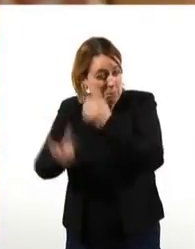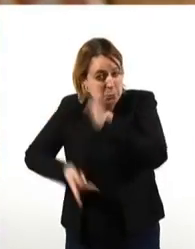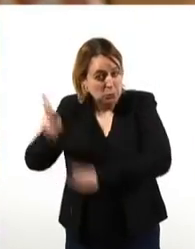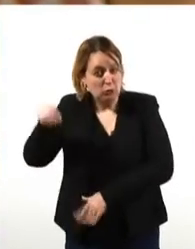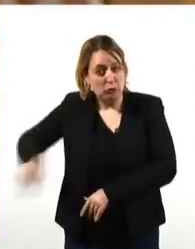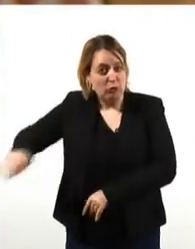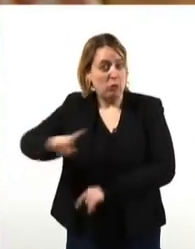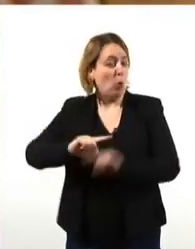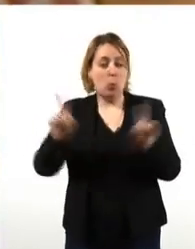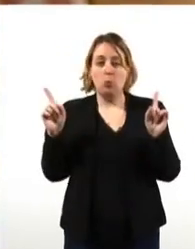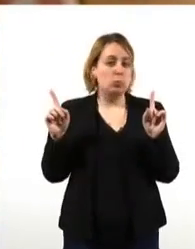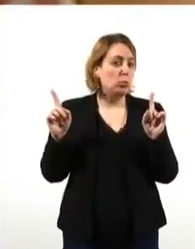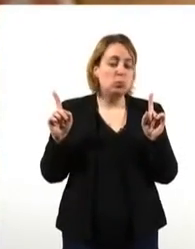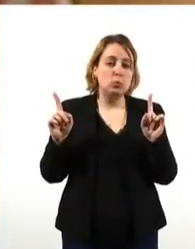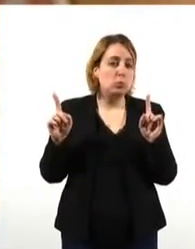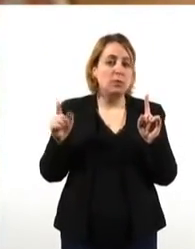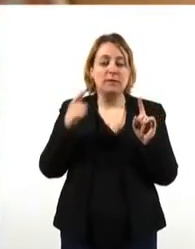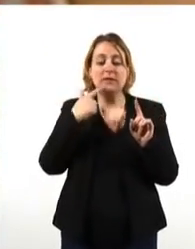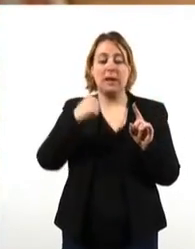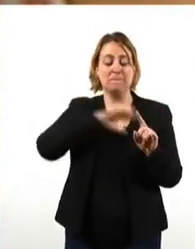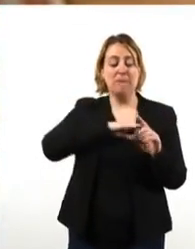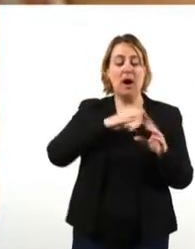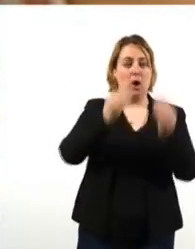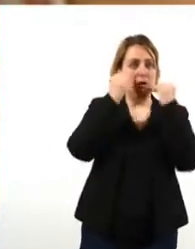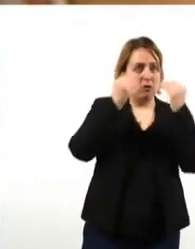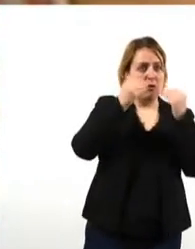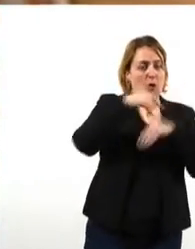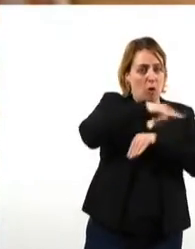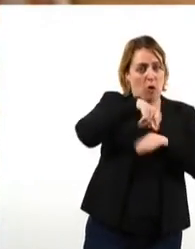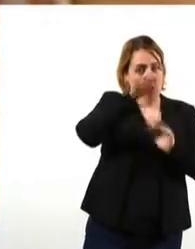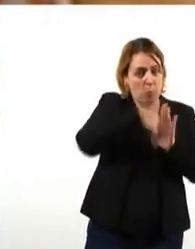par la suite. La corrélation n'est pas forcément évidente.